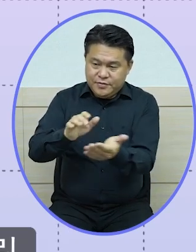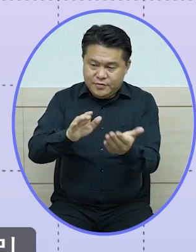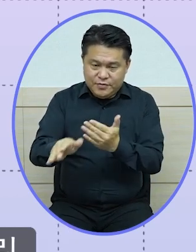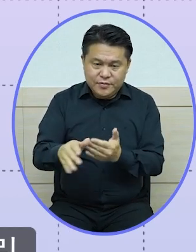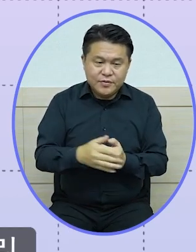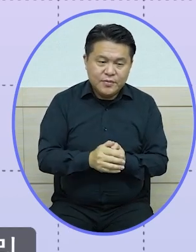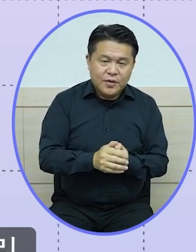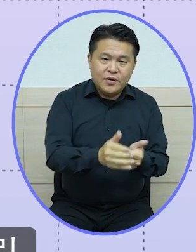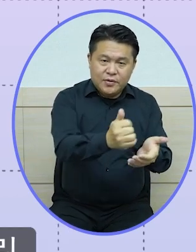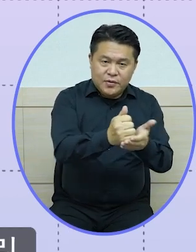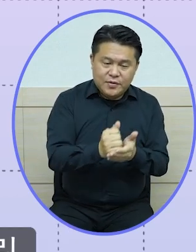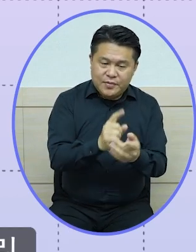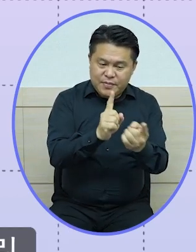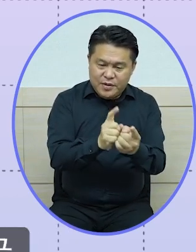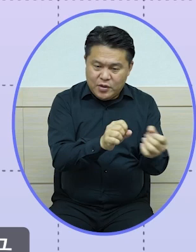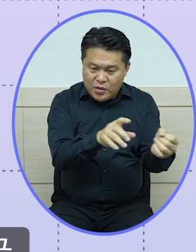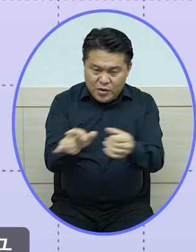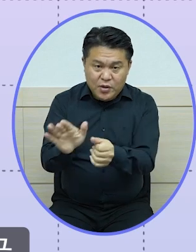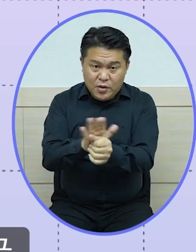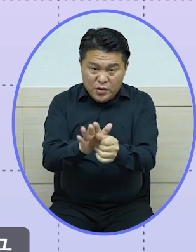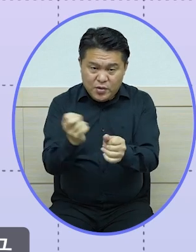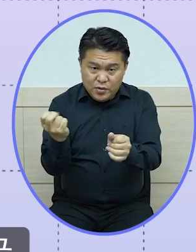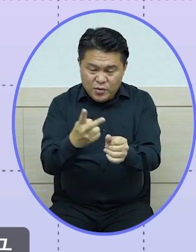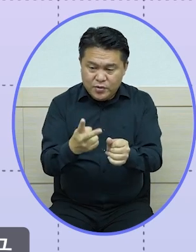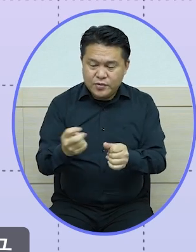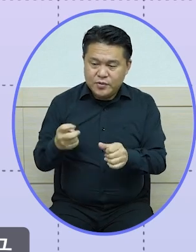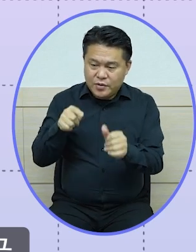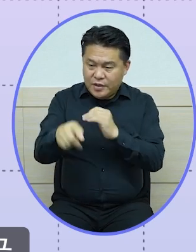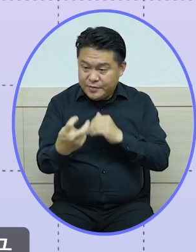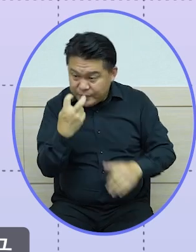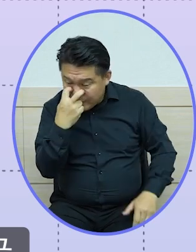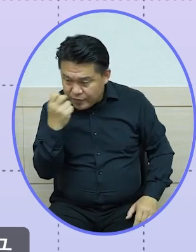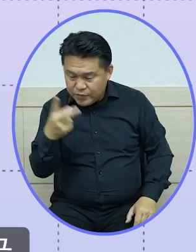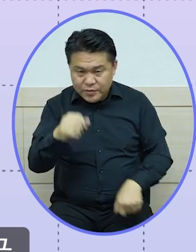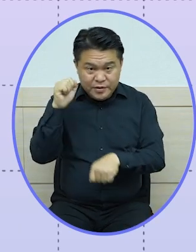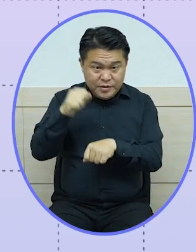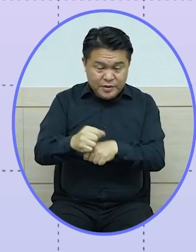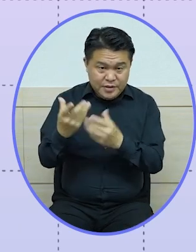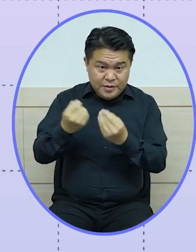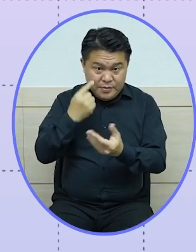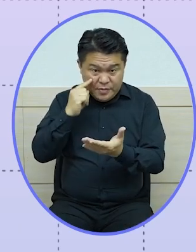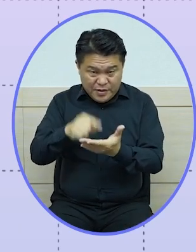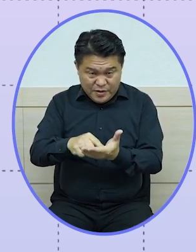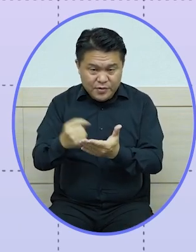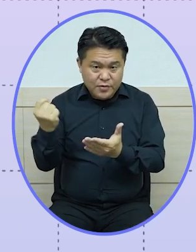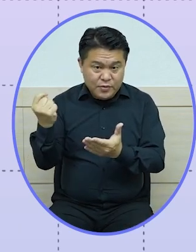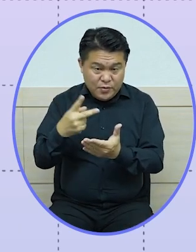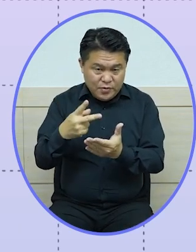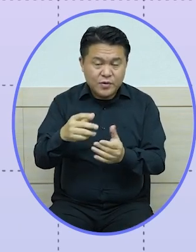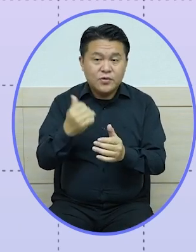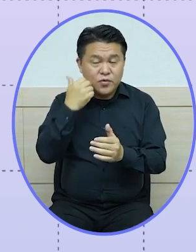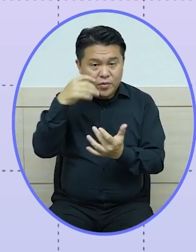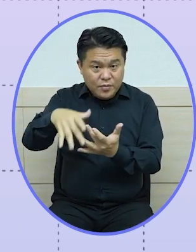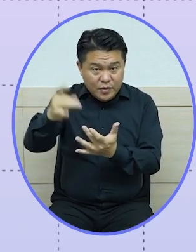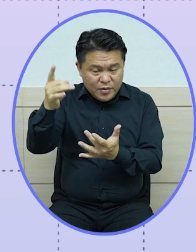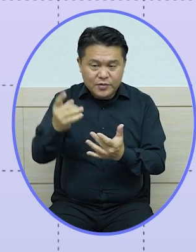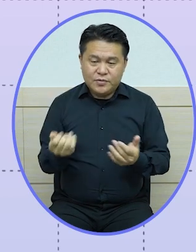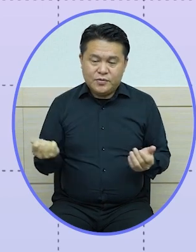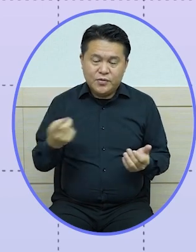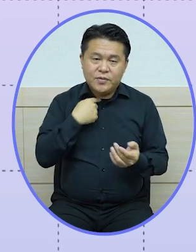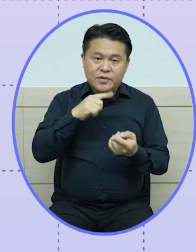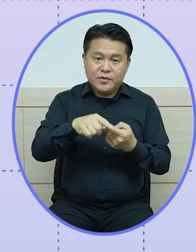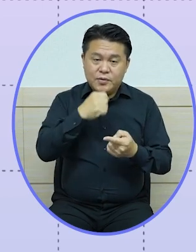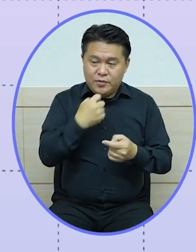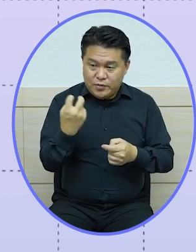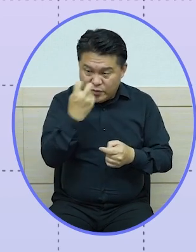응대하고 있고, 현장 모니터링, 우수 참여자 선발 및 우수 일자리 사례 발굴, 일자리 사업 홍보 및 만족도 조사,